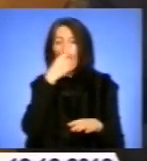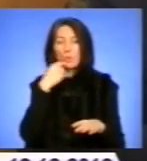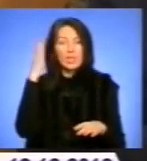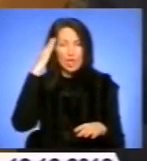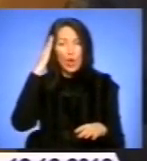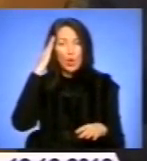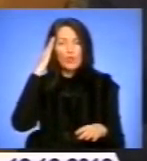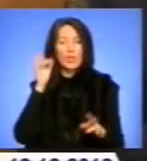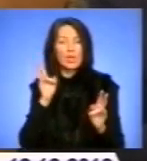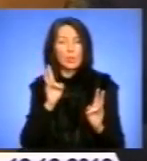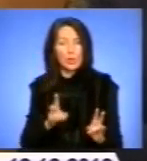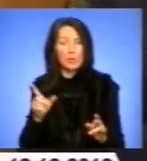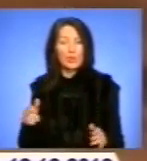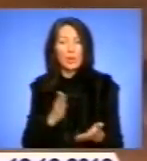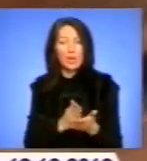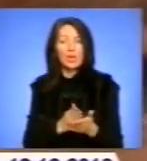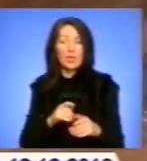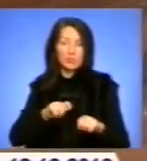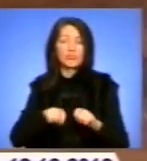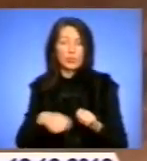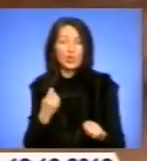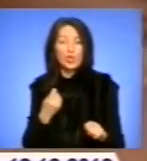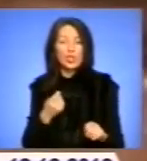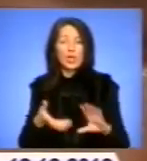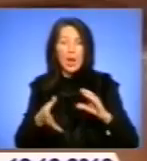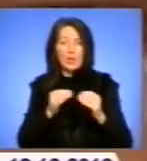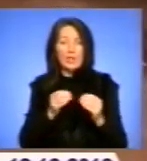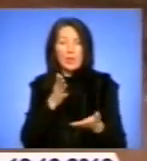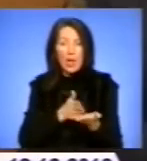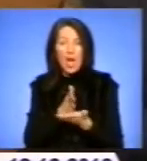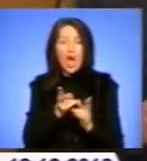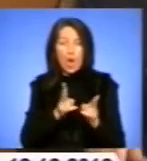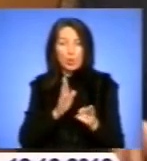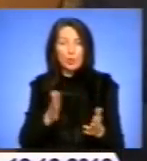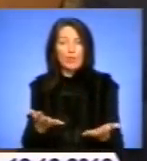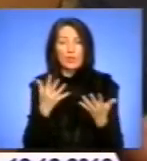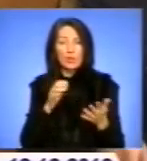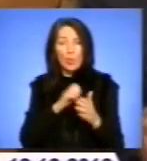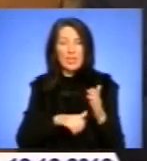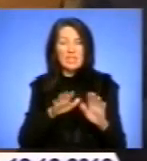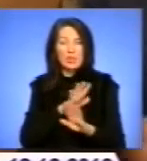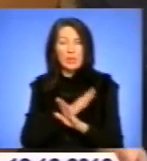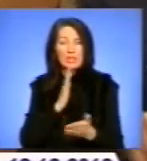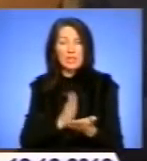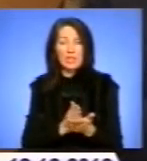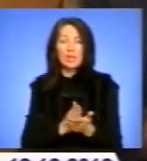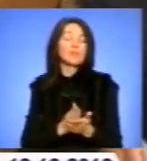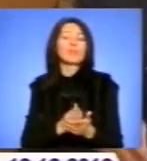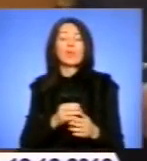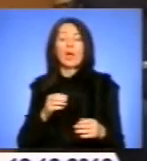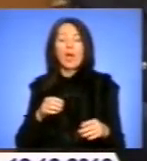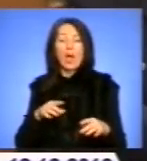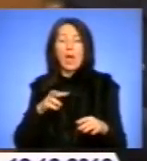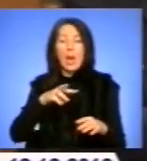потерпілого, наявні тілесні ушкодження. За результатами вскриття було виявлено, що причиною смерті є механічна асфіксія,